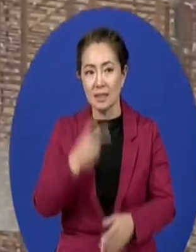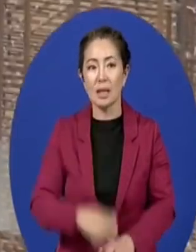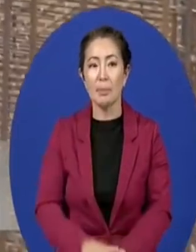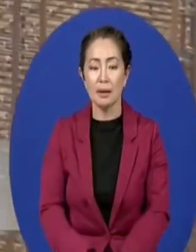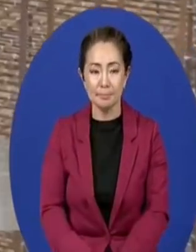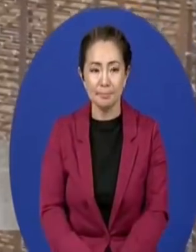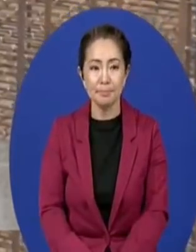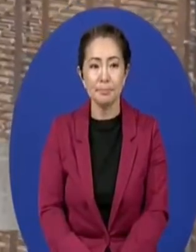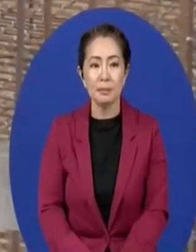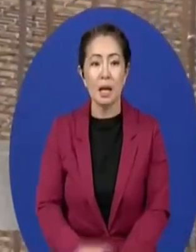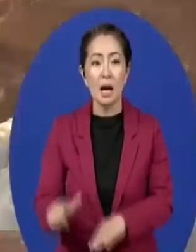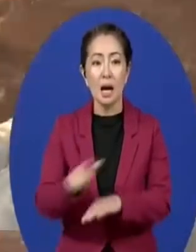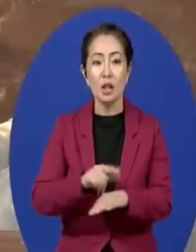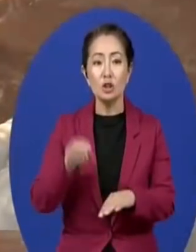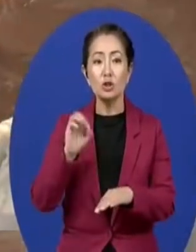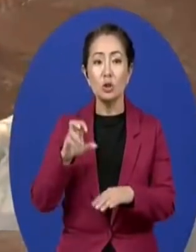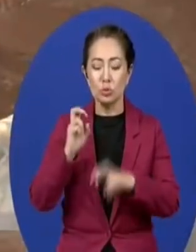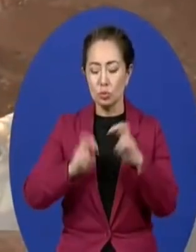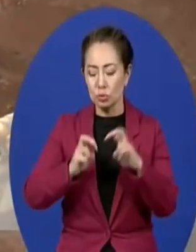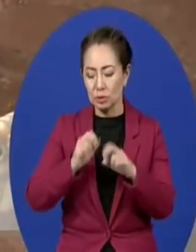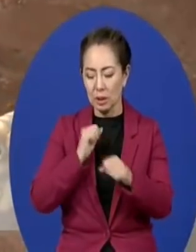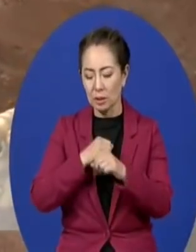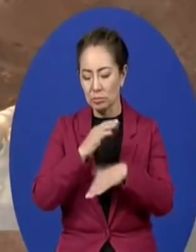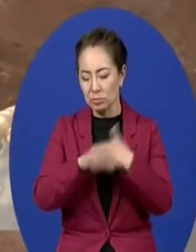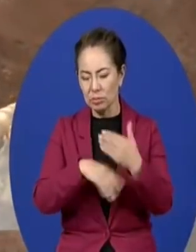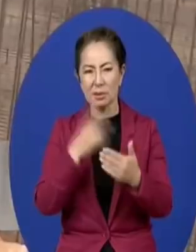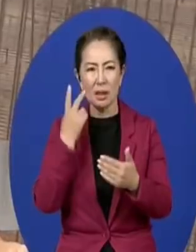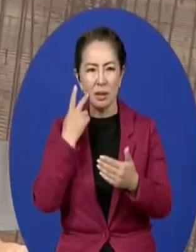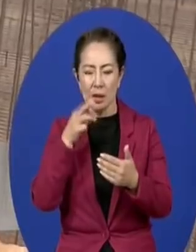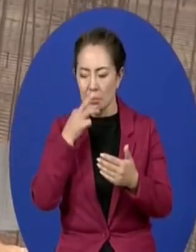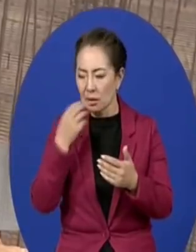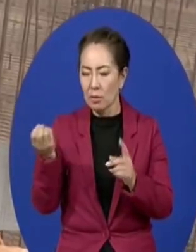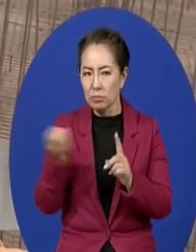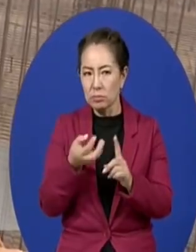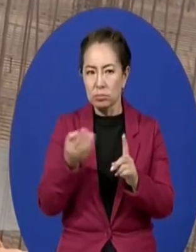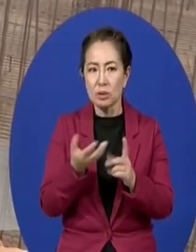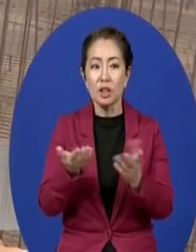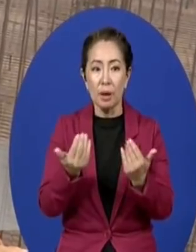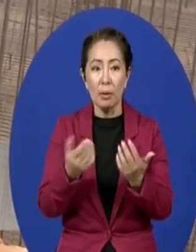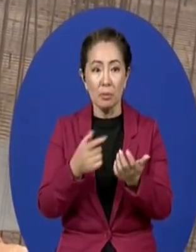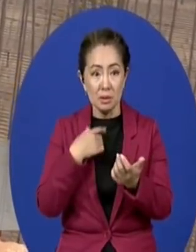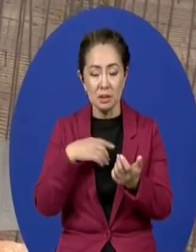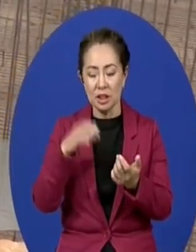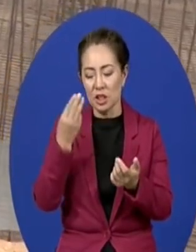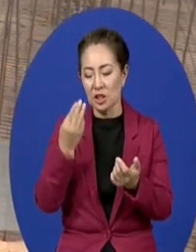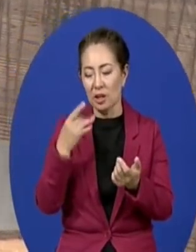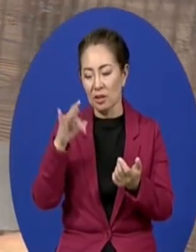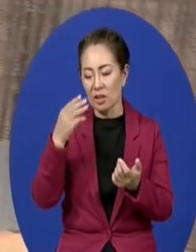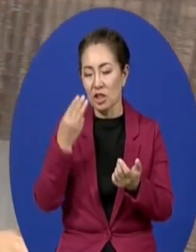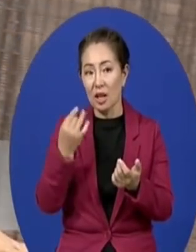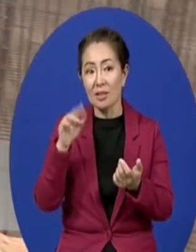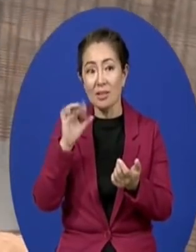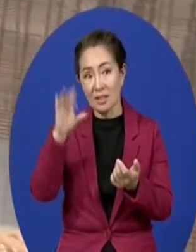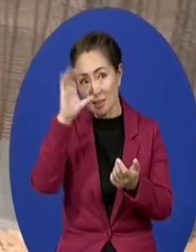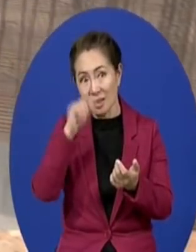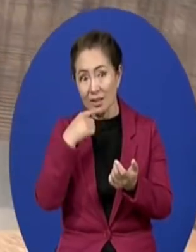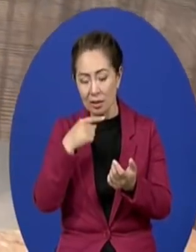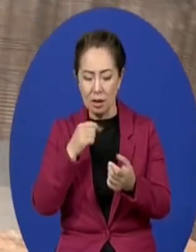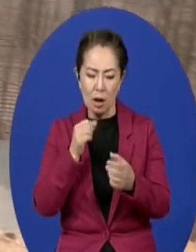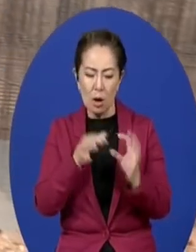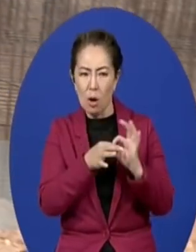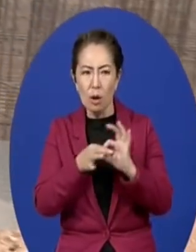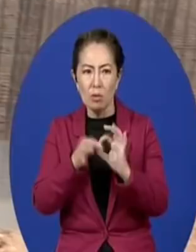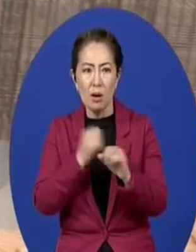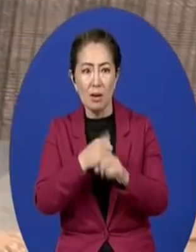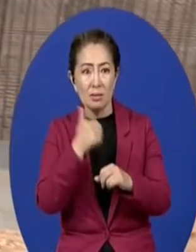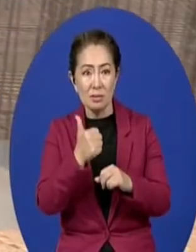байгаа. Газрын тосны боловсруулах үйлдвэрийн ажлын явцыг банк мэдээлэх үүргийг шатарсаад үүрэг болгосон юм. Үүнд төрийн байгууллагын уялдаа холбоо сайн байж ажлаа урагшлуулах